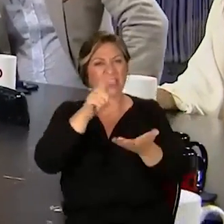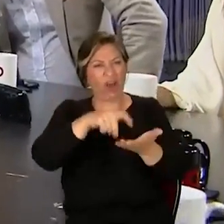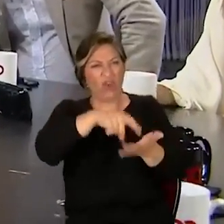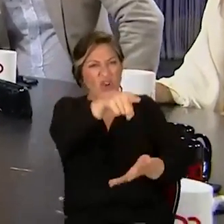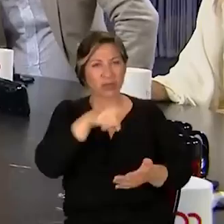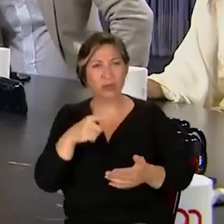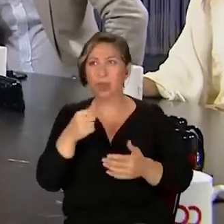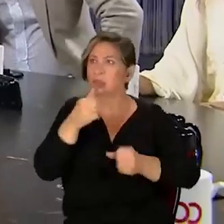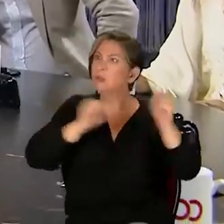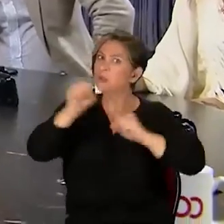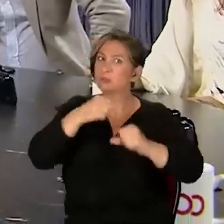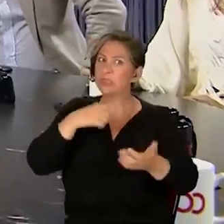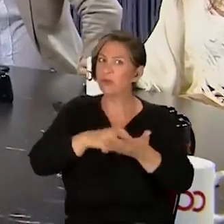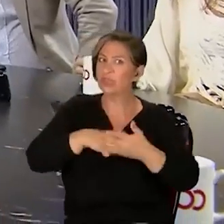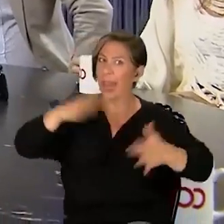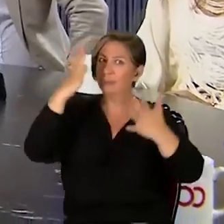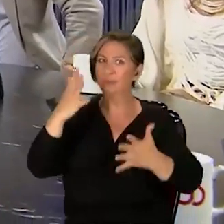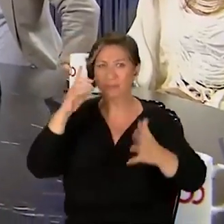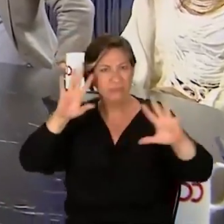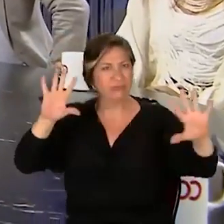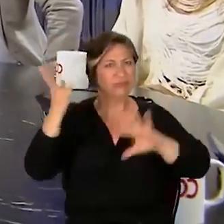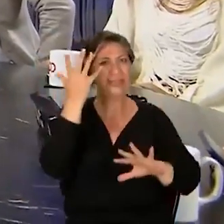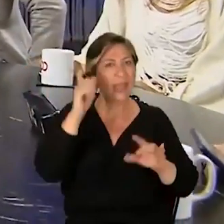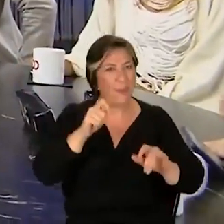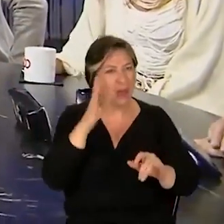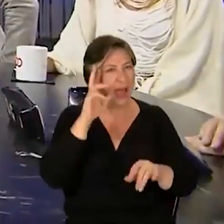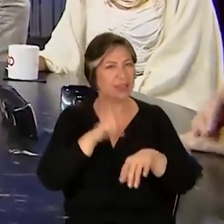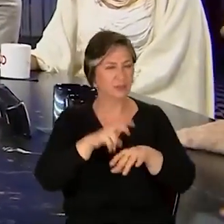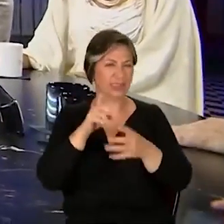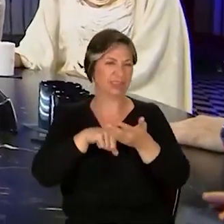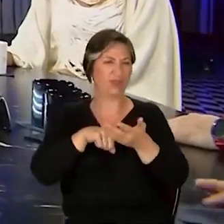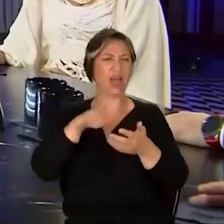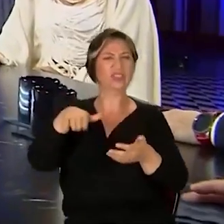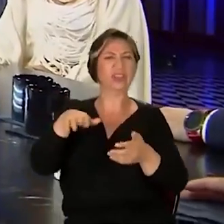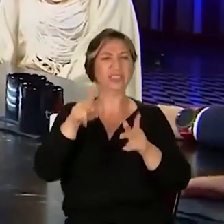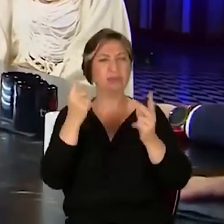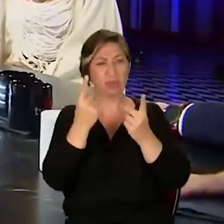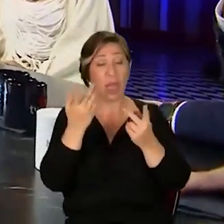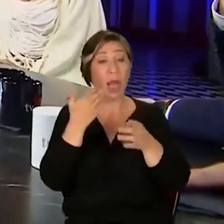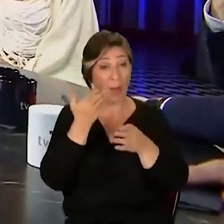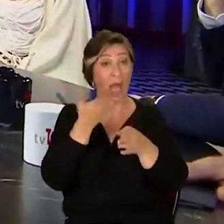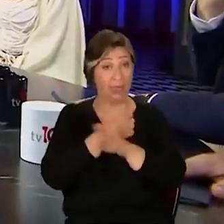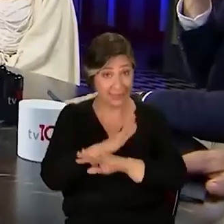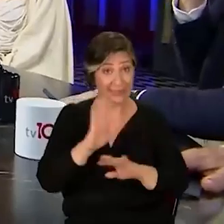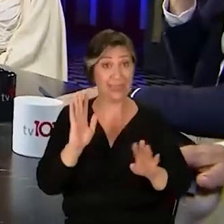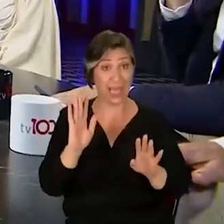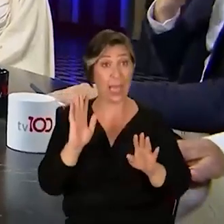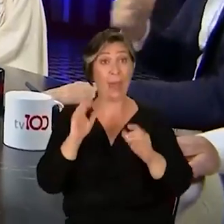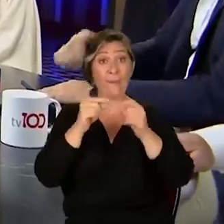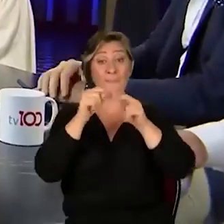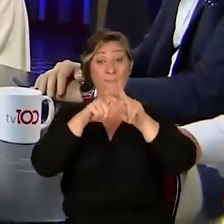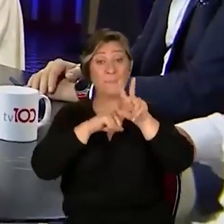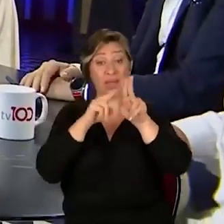odur, o lafı duymaktır. O zaman kendinden şey yapar filan, delirir. Ama aslında